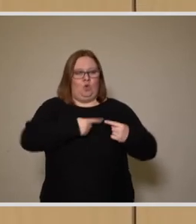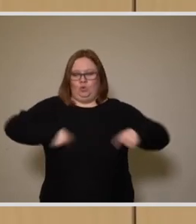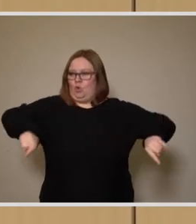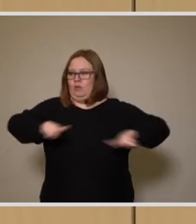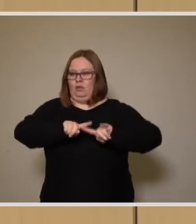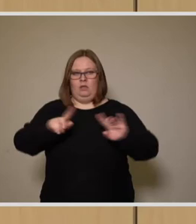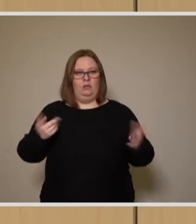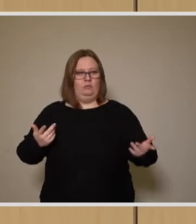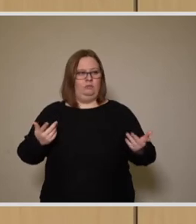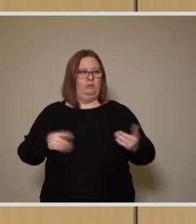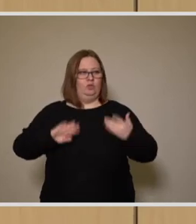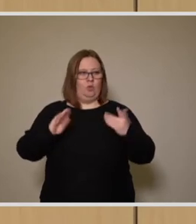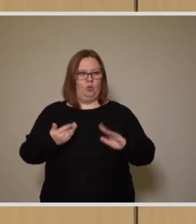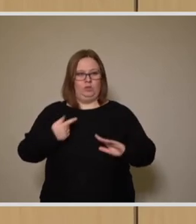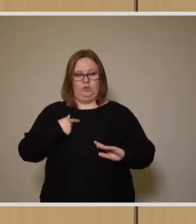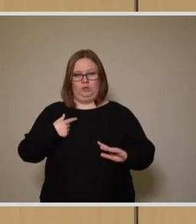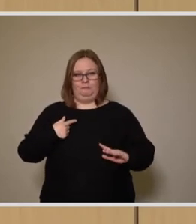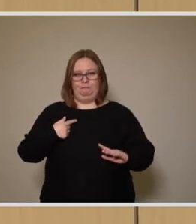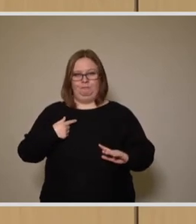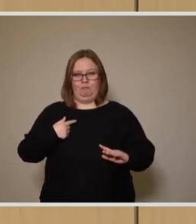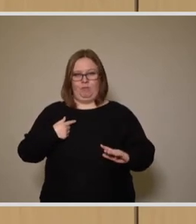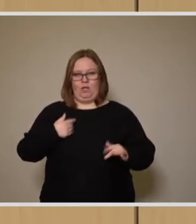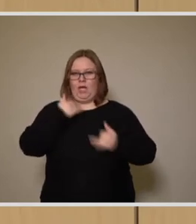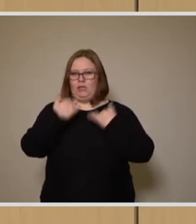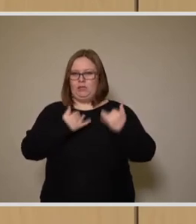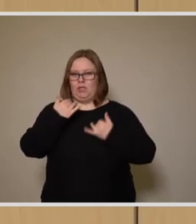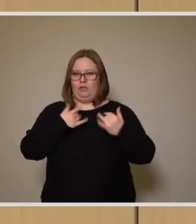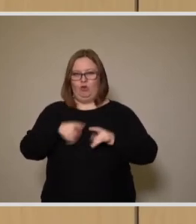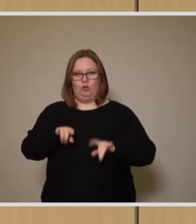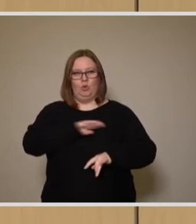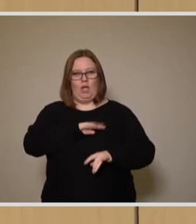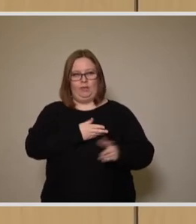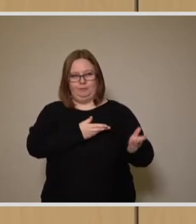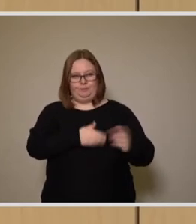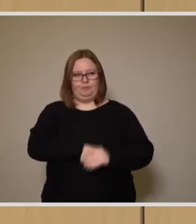Fraktionsrunde ein paar kurze Worte zum Thema von Herrn Kollegen Kühn. Bitte sehr.